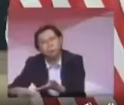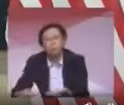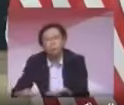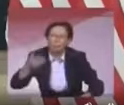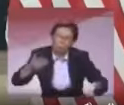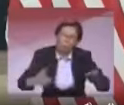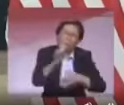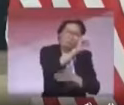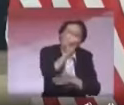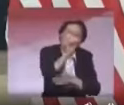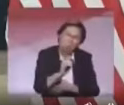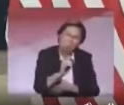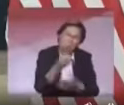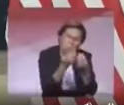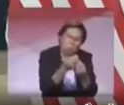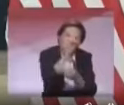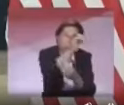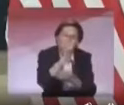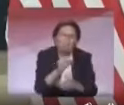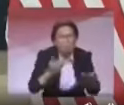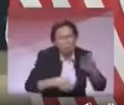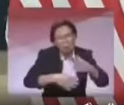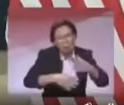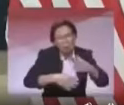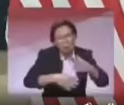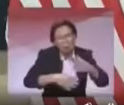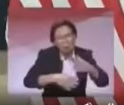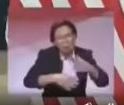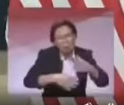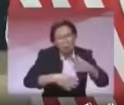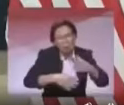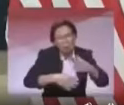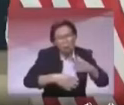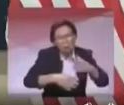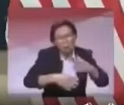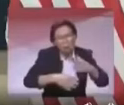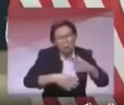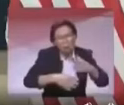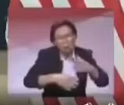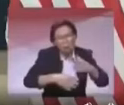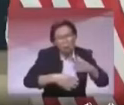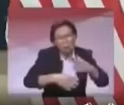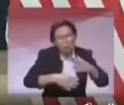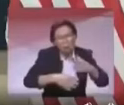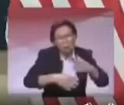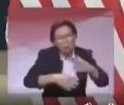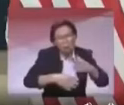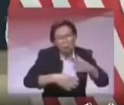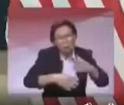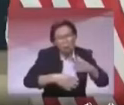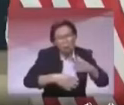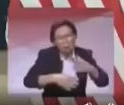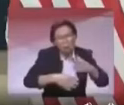Mungkin peratusan keluar mengundi juga akan menjadi rendah. Perhaps the percentage of voters will also be